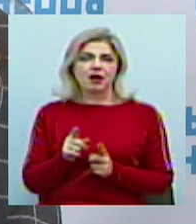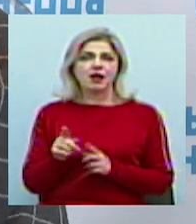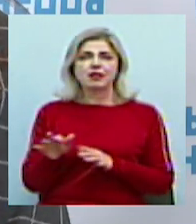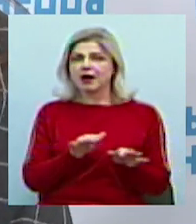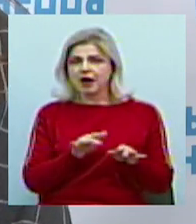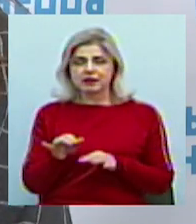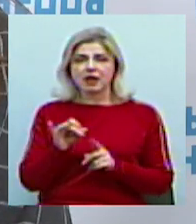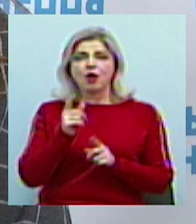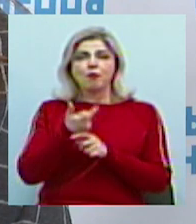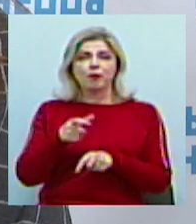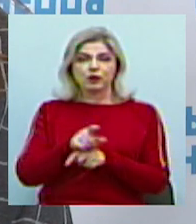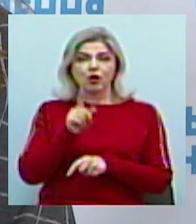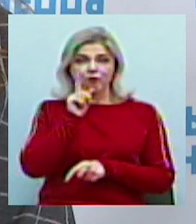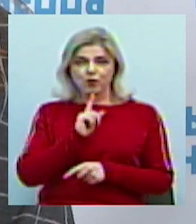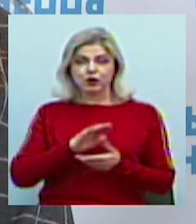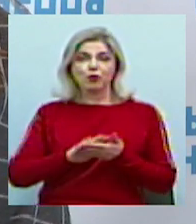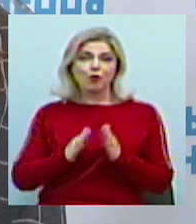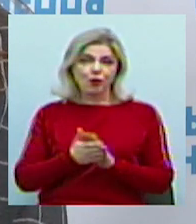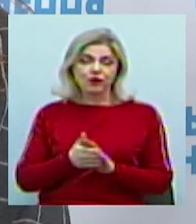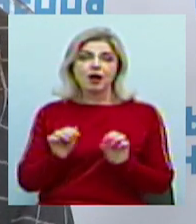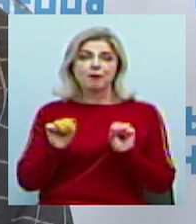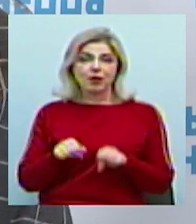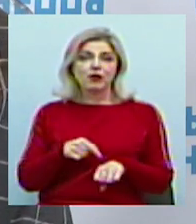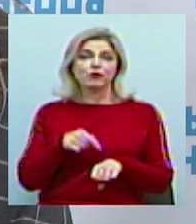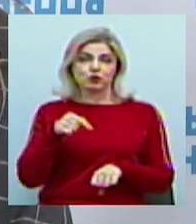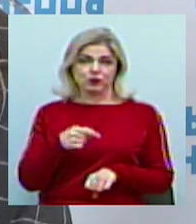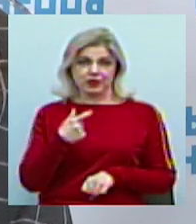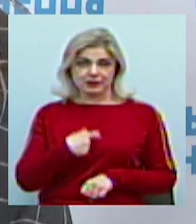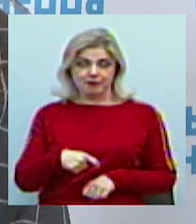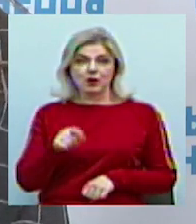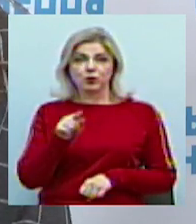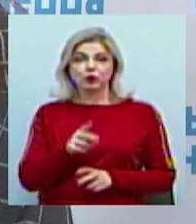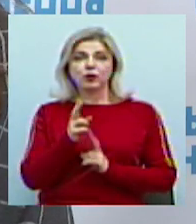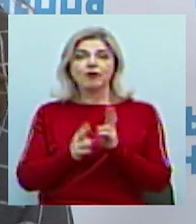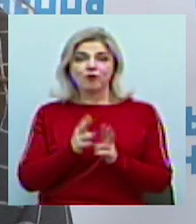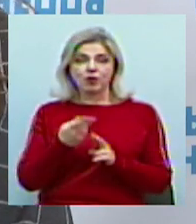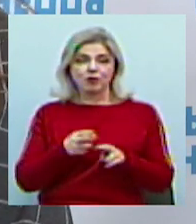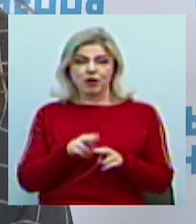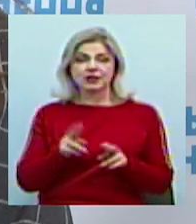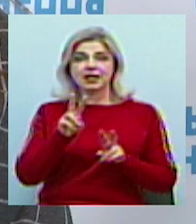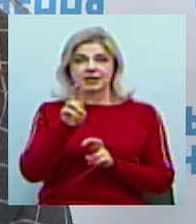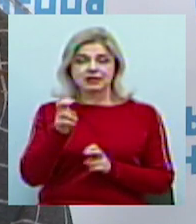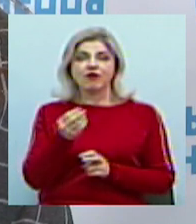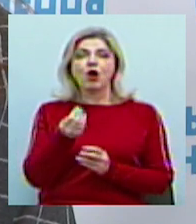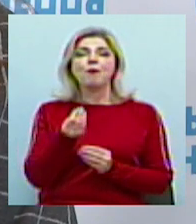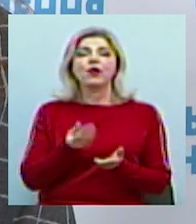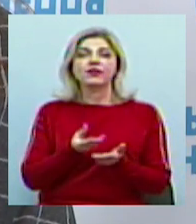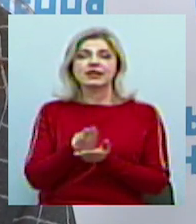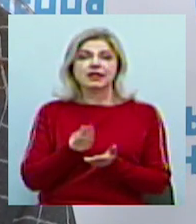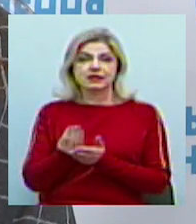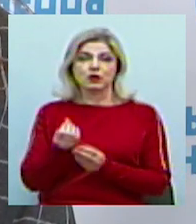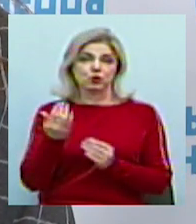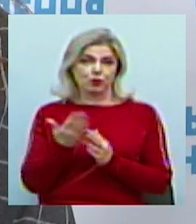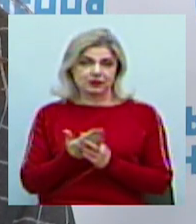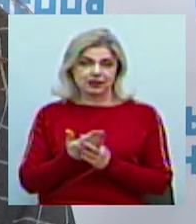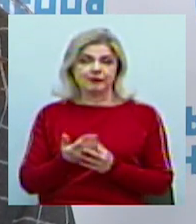і з найбільш комфортними умовами змогли відчути на собі ту реформу, яку ми сьогодні називаємо монетизацією субсидій. Хочу сказати,